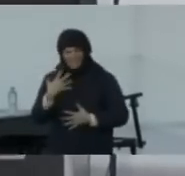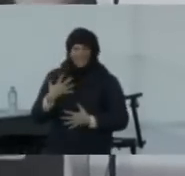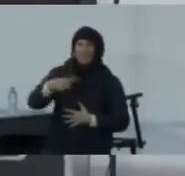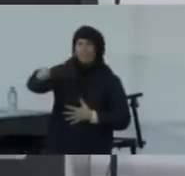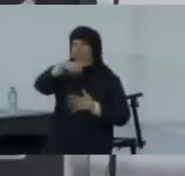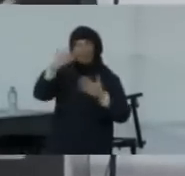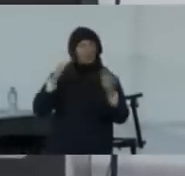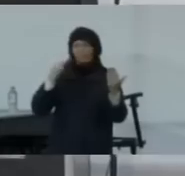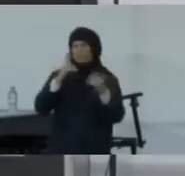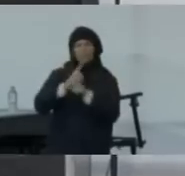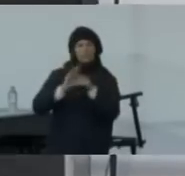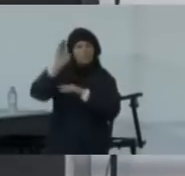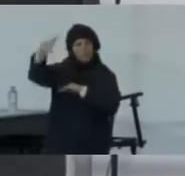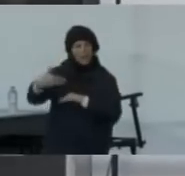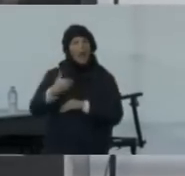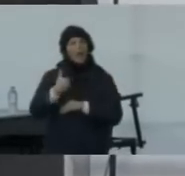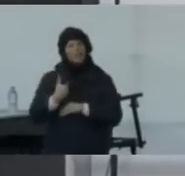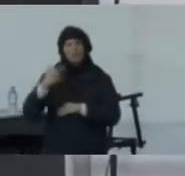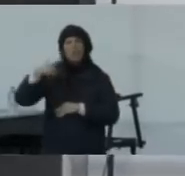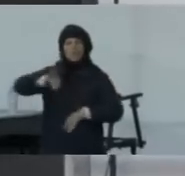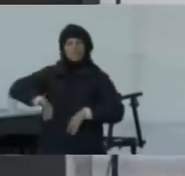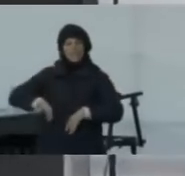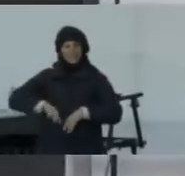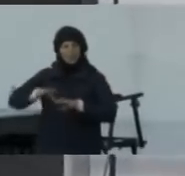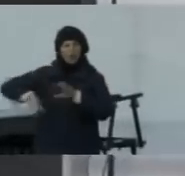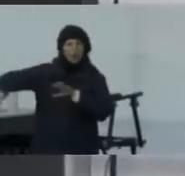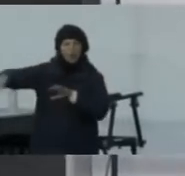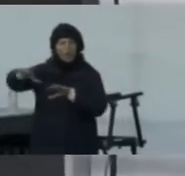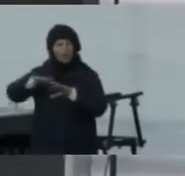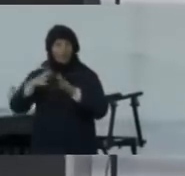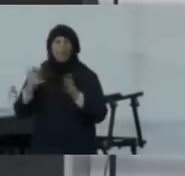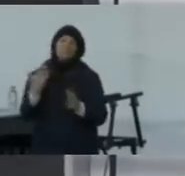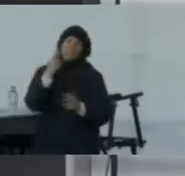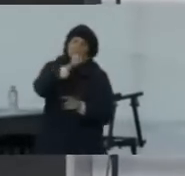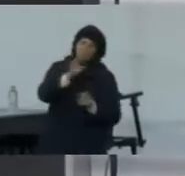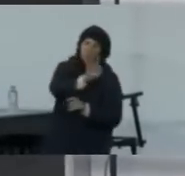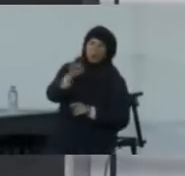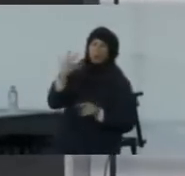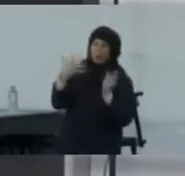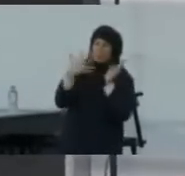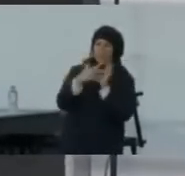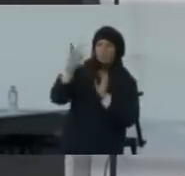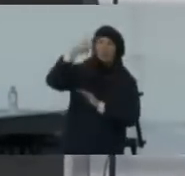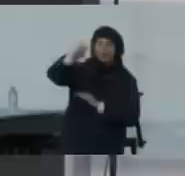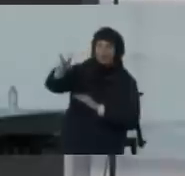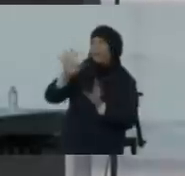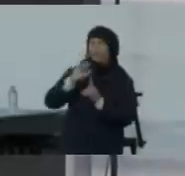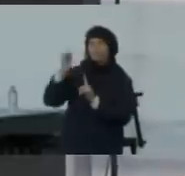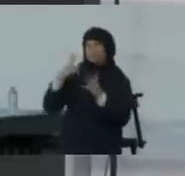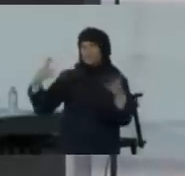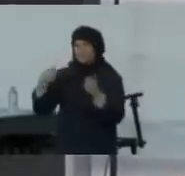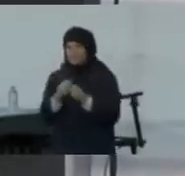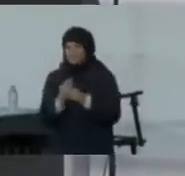senatori, tutti. Ci sono quelli che eccellono nella comunicazione, quelli che magari sono più timidi. Siamo entrati con